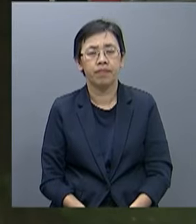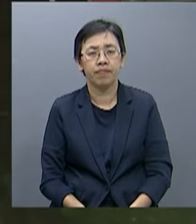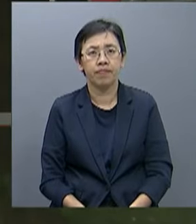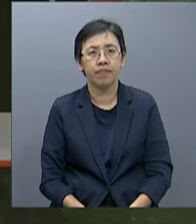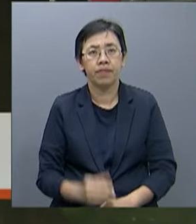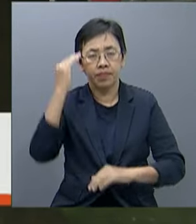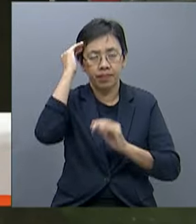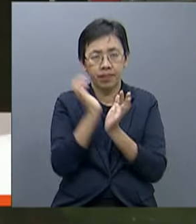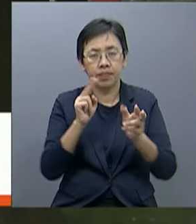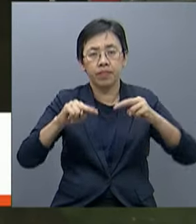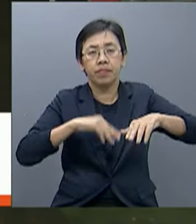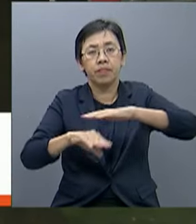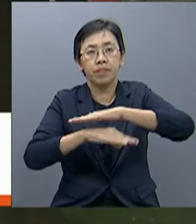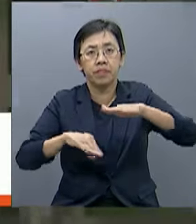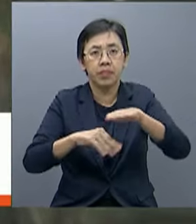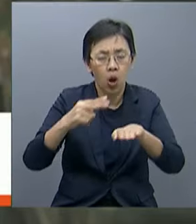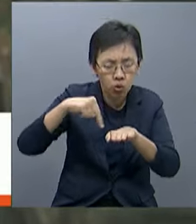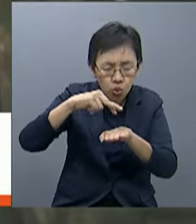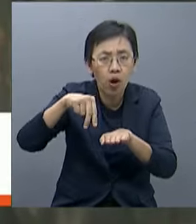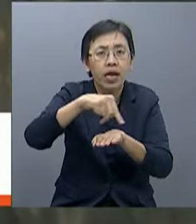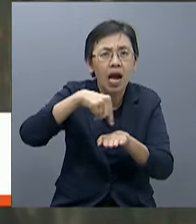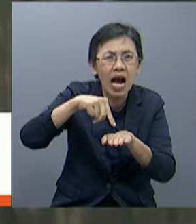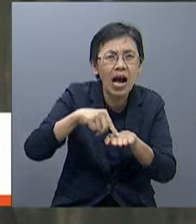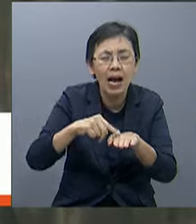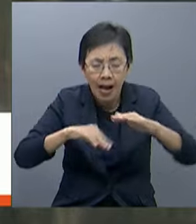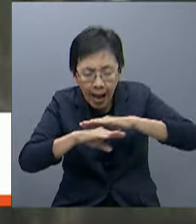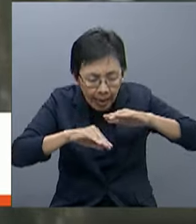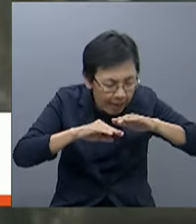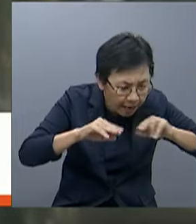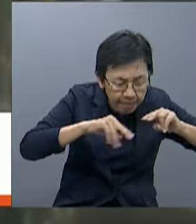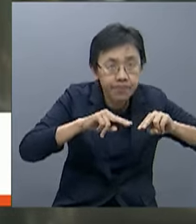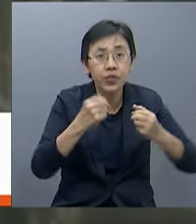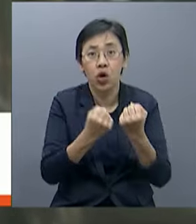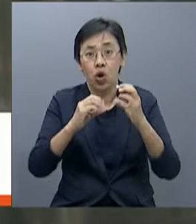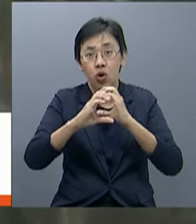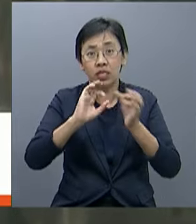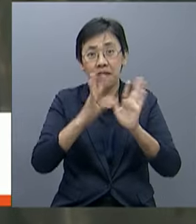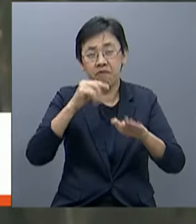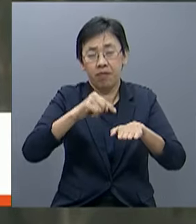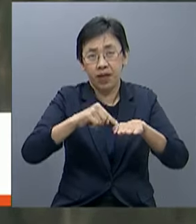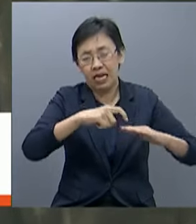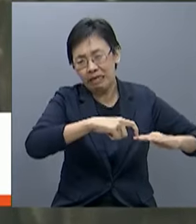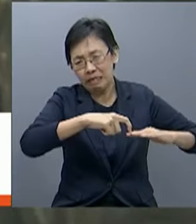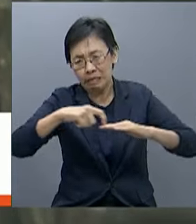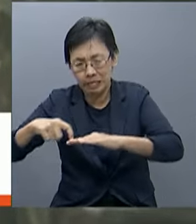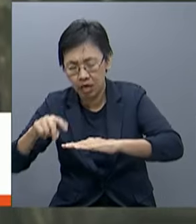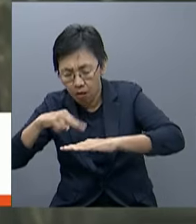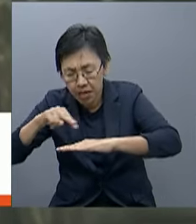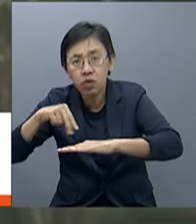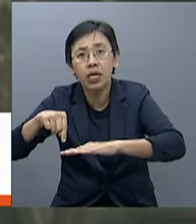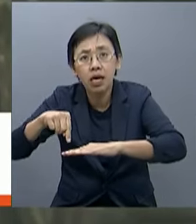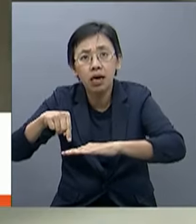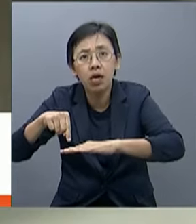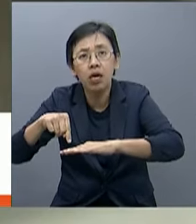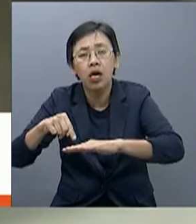จ้าหน้าที่ตำรวจพิสูจน์หลักฐานเร่งทำการตรวจสอบหาหลักฐานเพิ่มเติมซากรถบัสคันเกิดเหตุที่เกิดเพลิงไหม้ภายในบริเวณอนุส